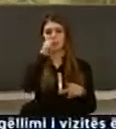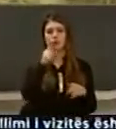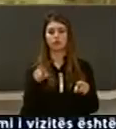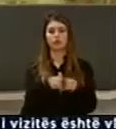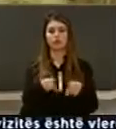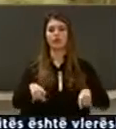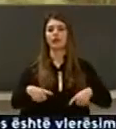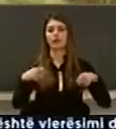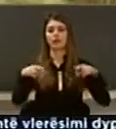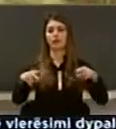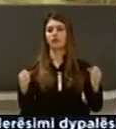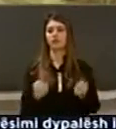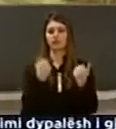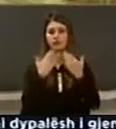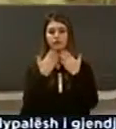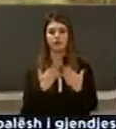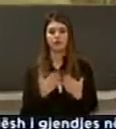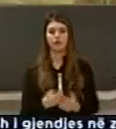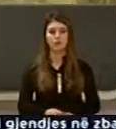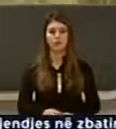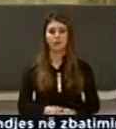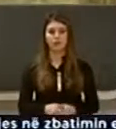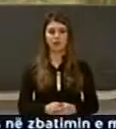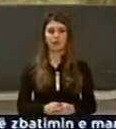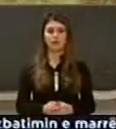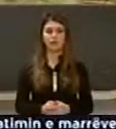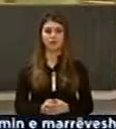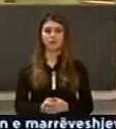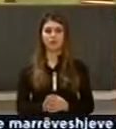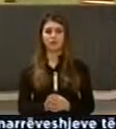si po ndodh kjo ikje. Ju falenderoj për vëmendje.